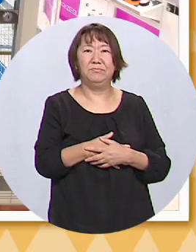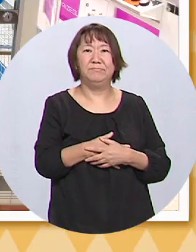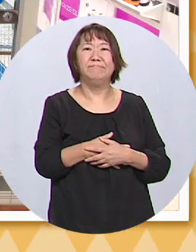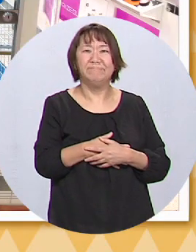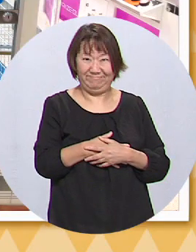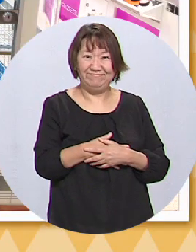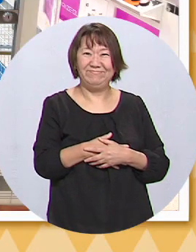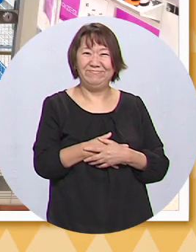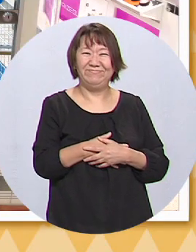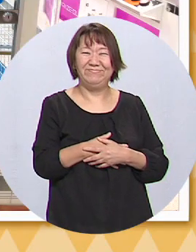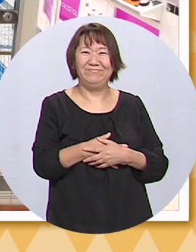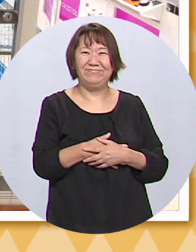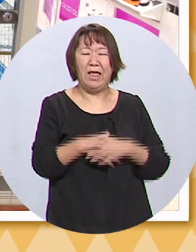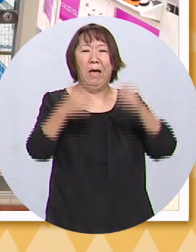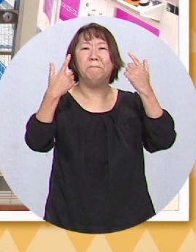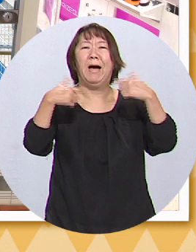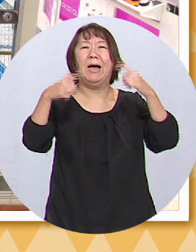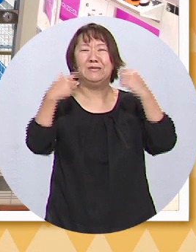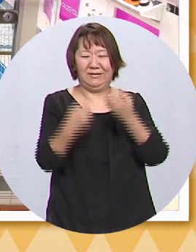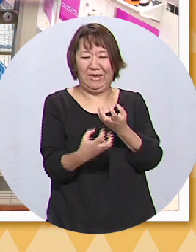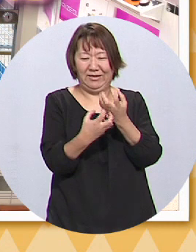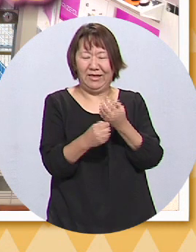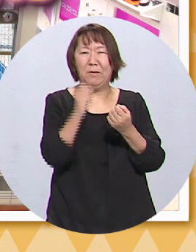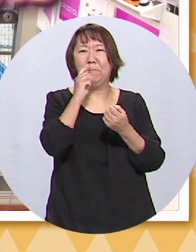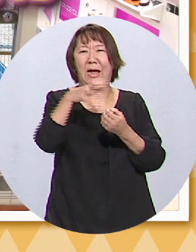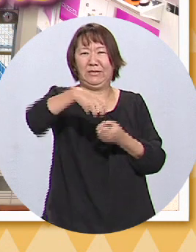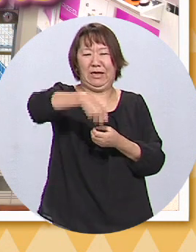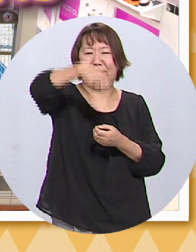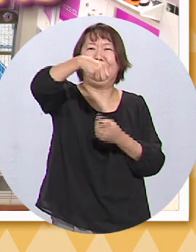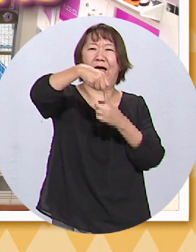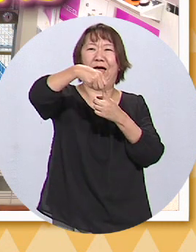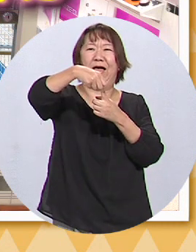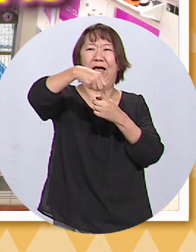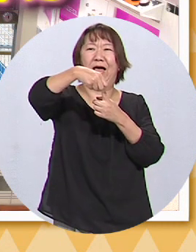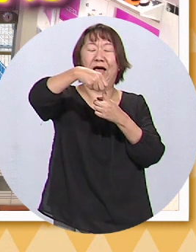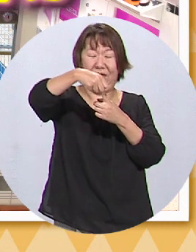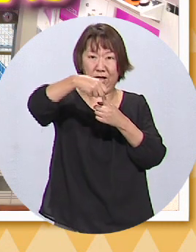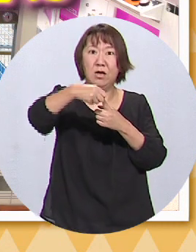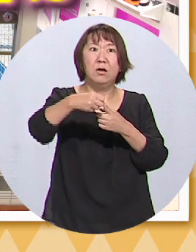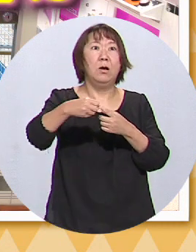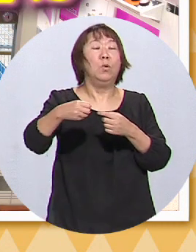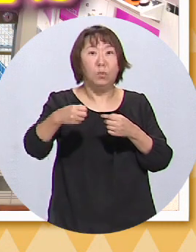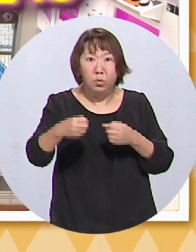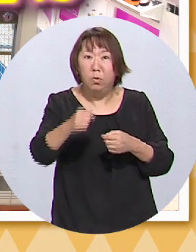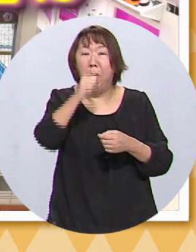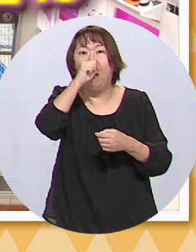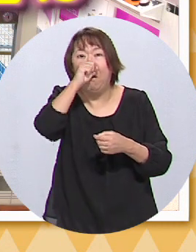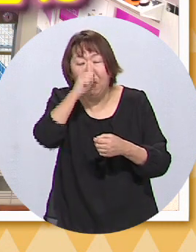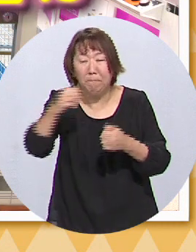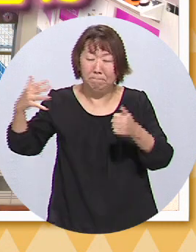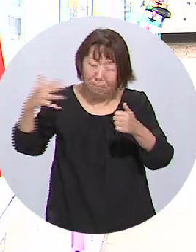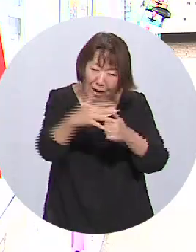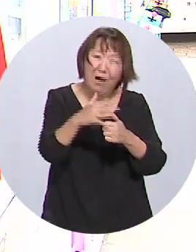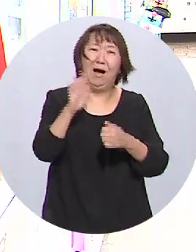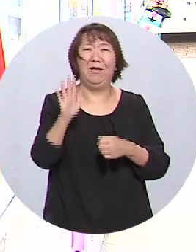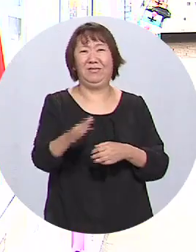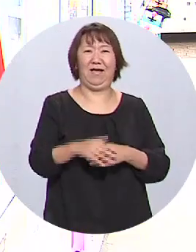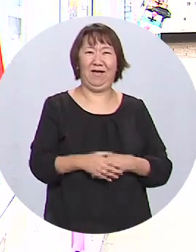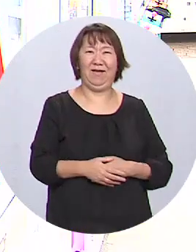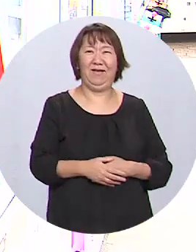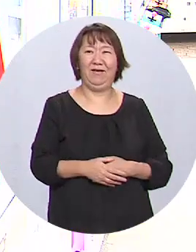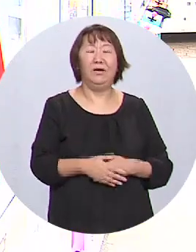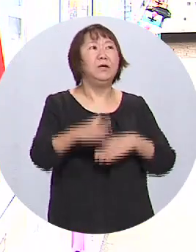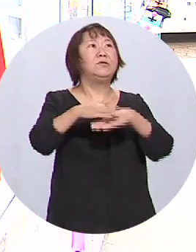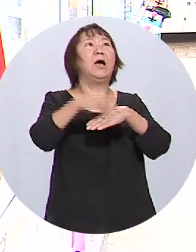こうして誕生した毎日焼きたてパンキャッチャー、稼働すると多くの反響があったといいます。 初